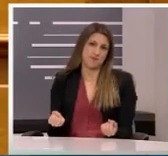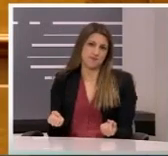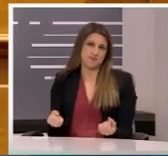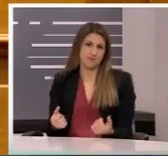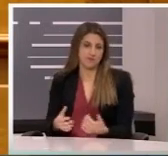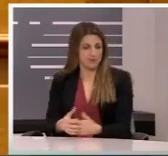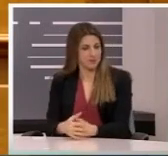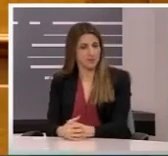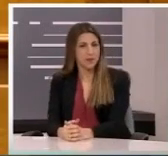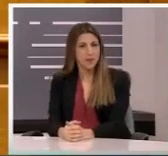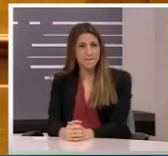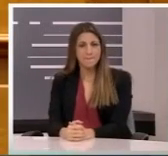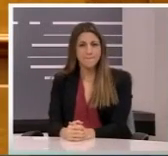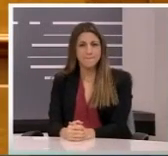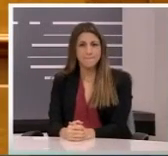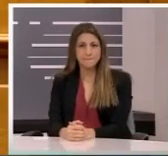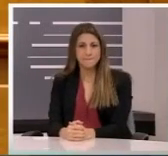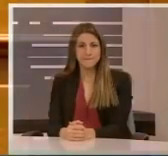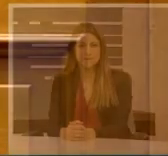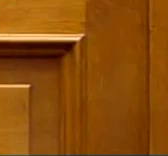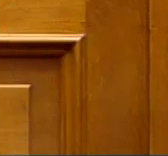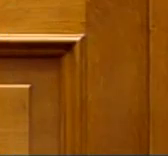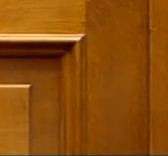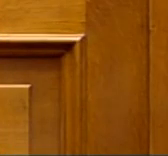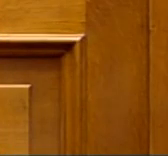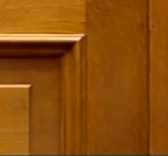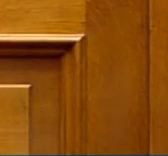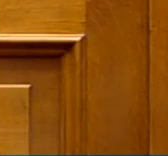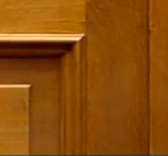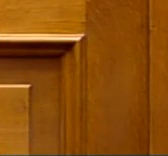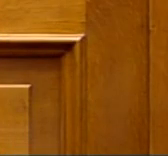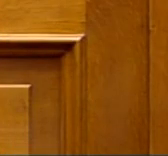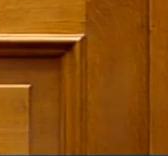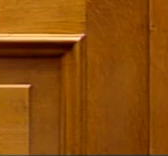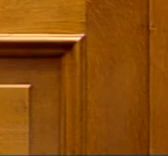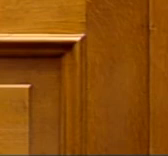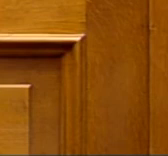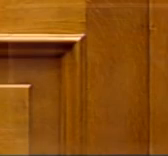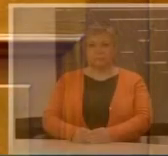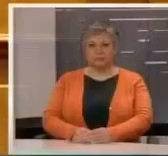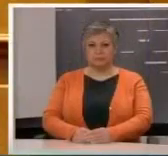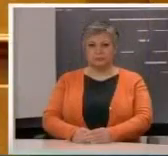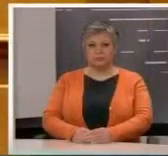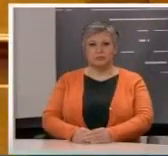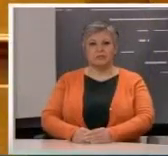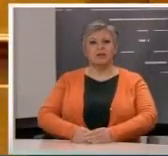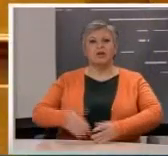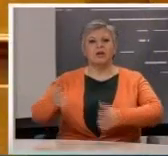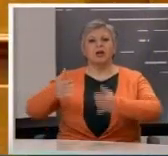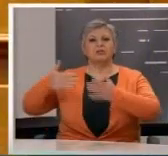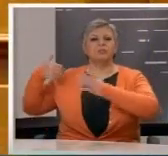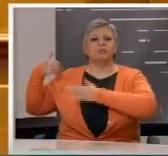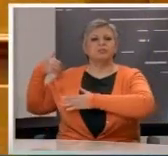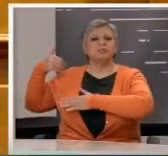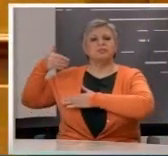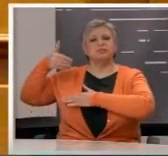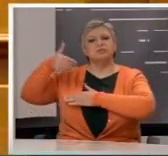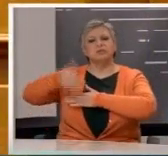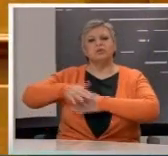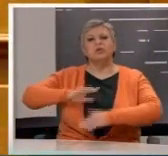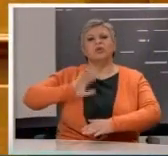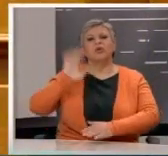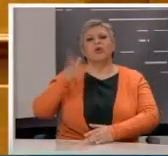Κάτι ακόμα. Όλο το τελευταίο διάστημα, και παρά το γεγονός ότι το πολιτικό σύστημα έχει ομονοήσει στην ανάγκη για κατάργηση ή, εν πάση περιπτώσει, τροποποίηση